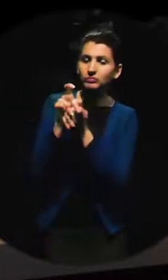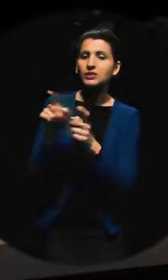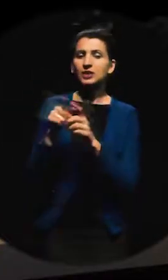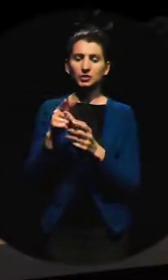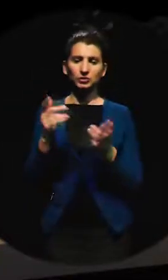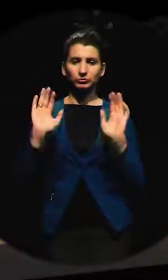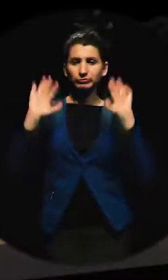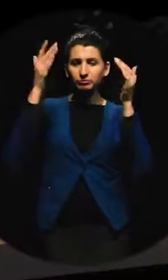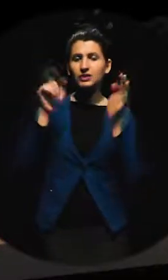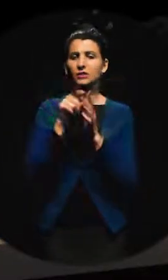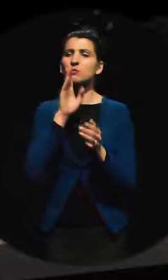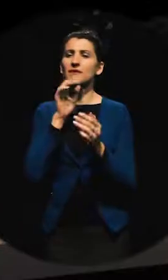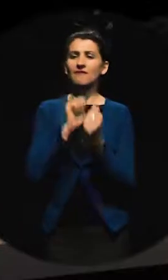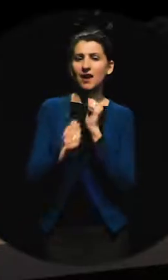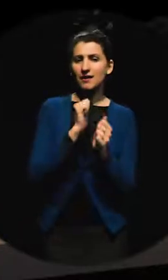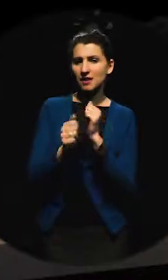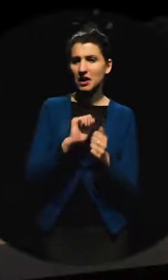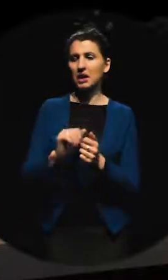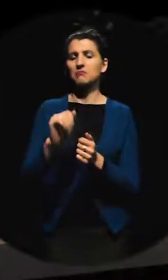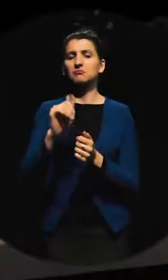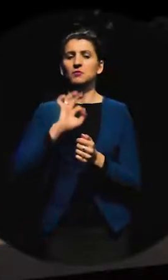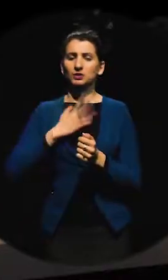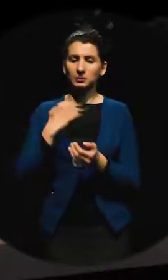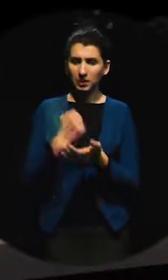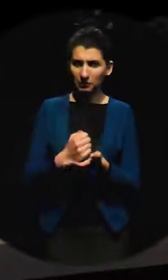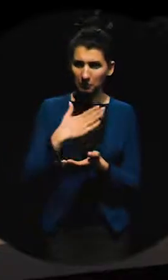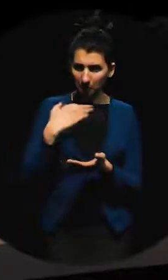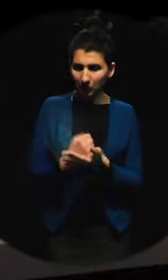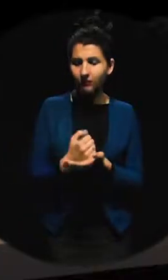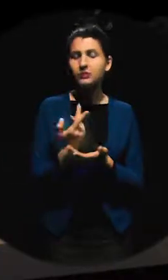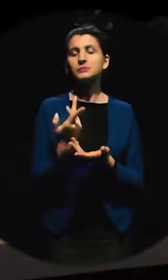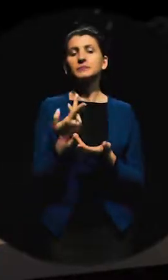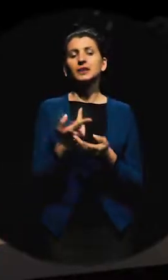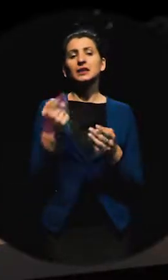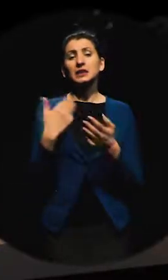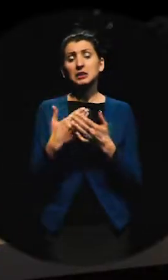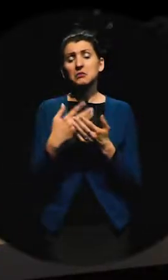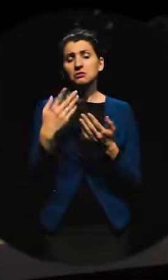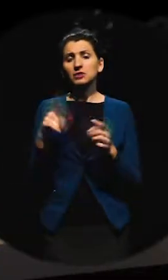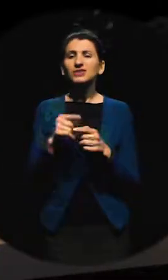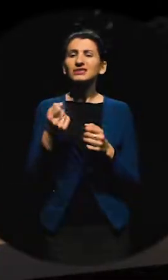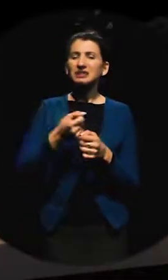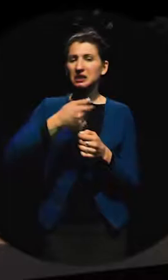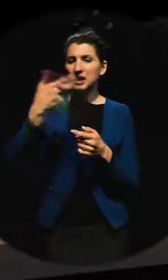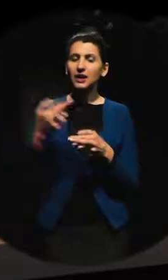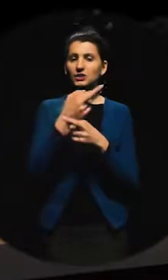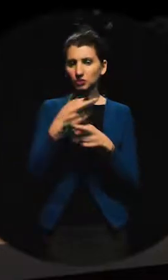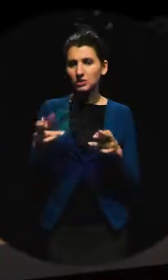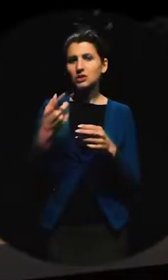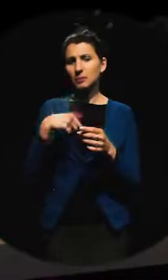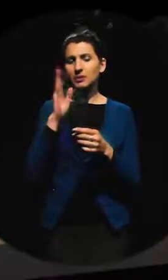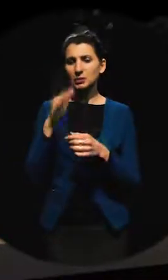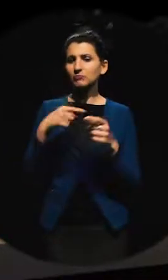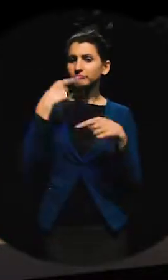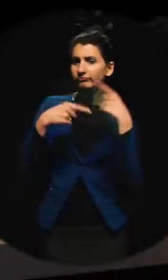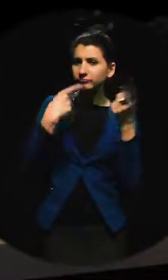manifestacji, walki o prawo do posiadania praw. Dlatego też przywołamy kilka faktów, kilka punktów